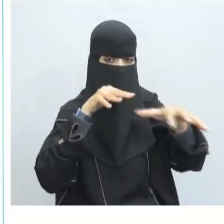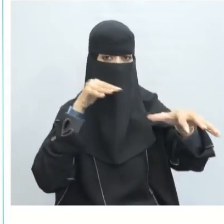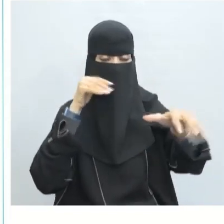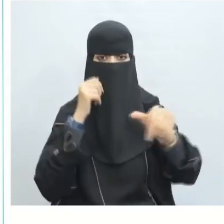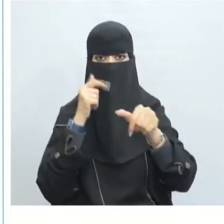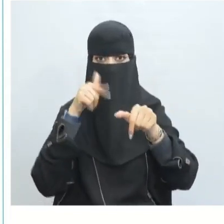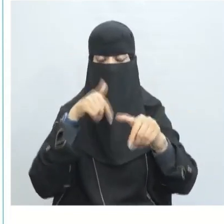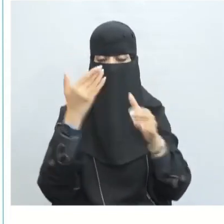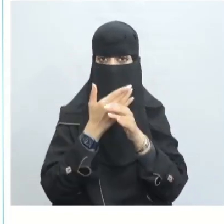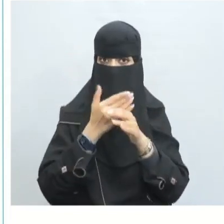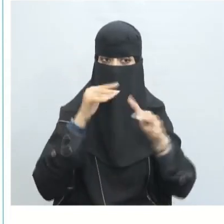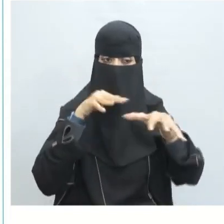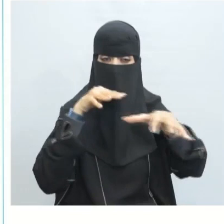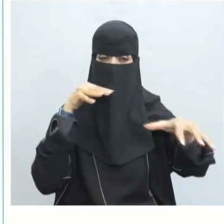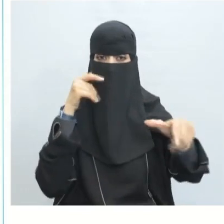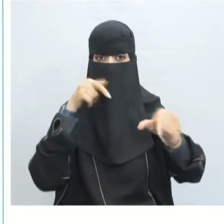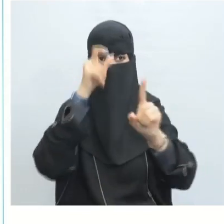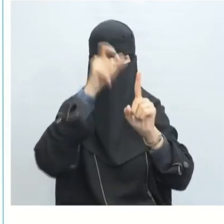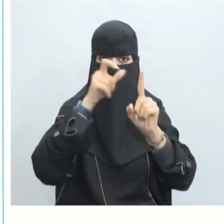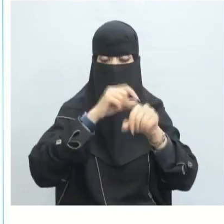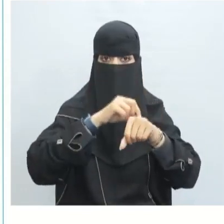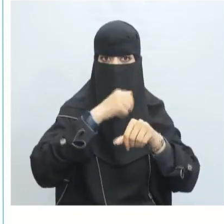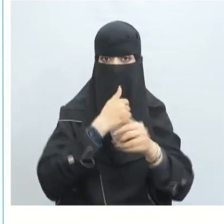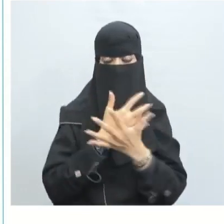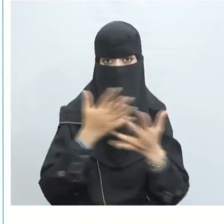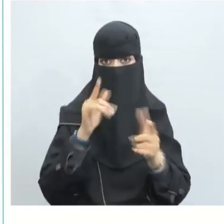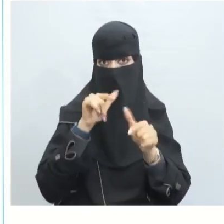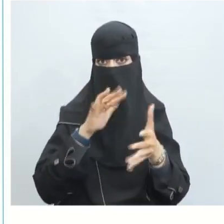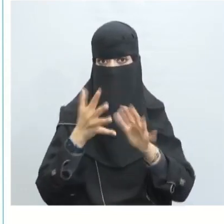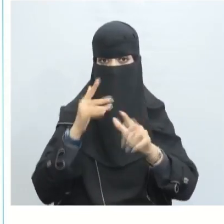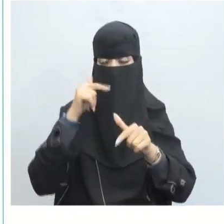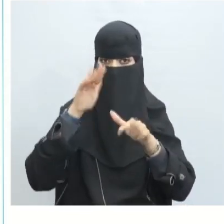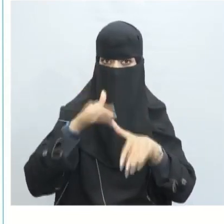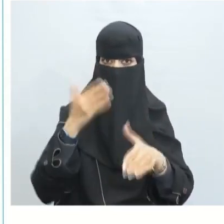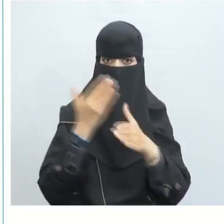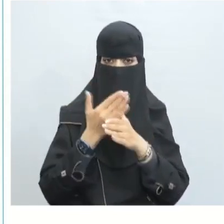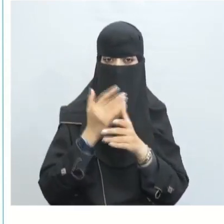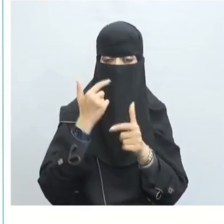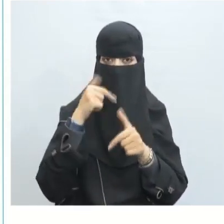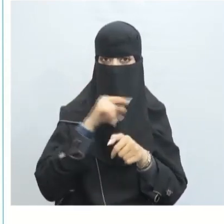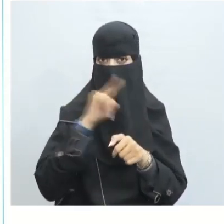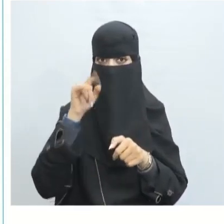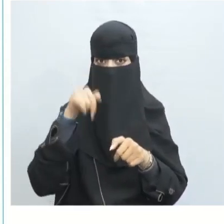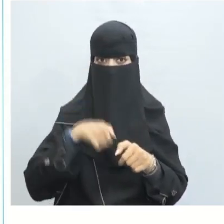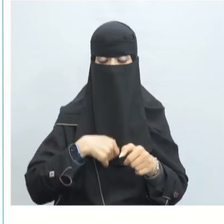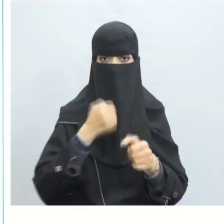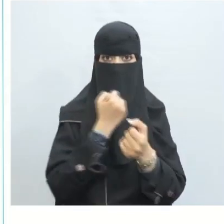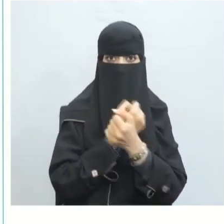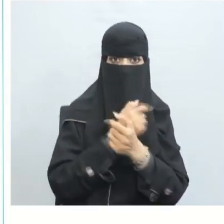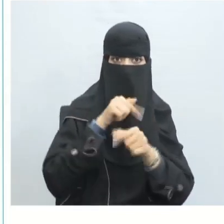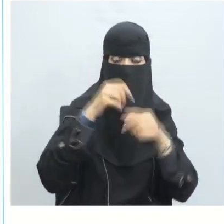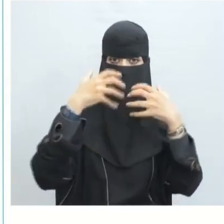قد تسبب تزاحم بشري كبير وبالتالي قد تتسبب ايضا بعدم وجود الامن او